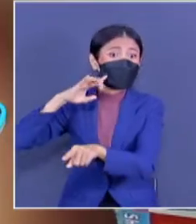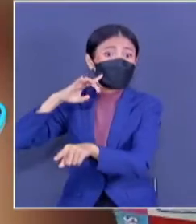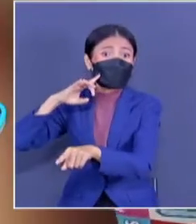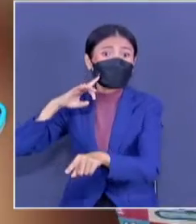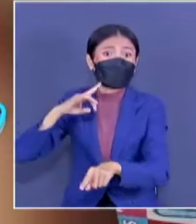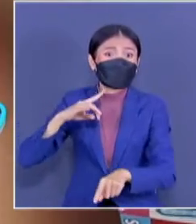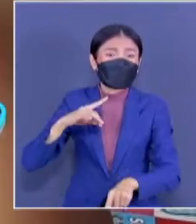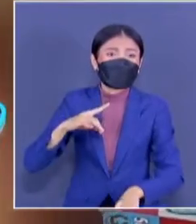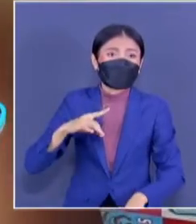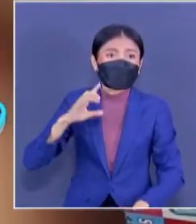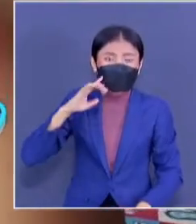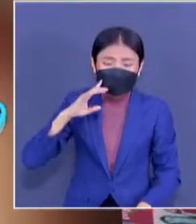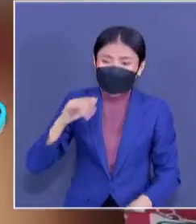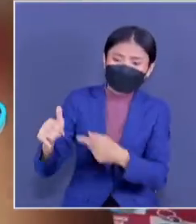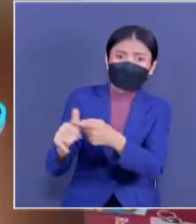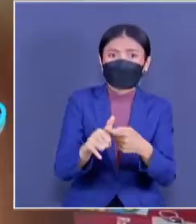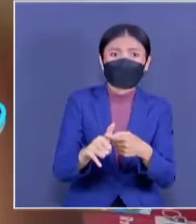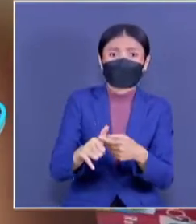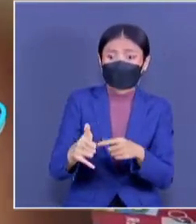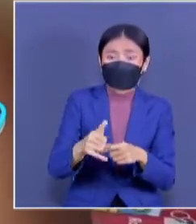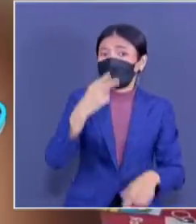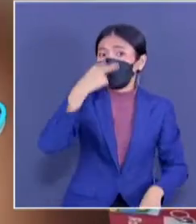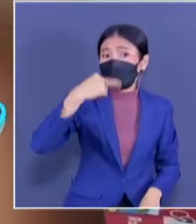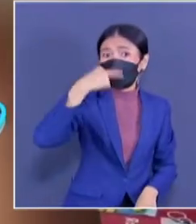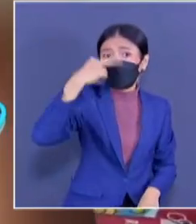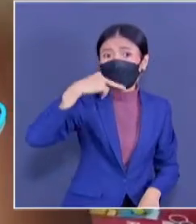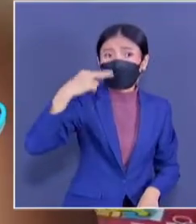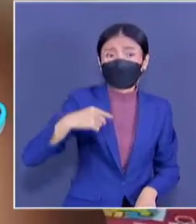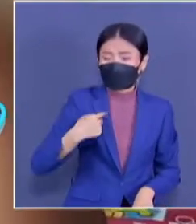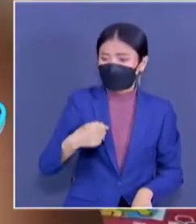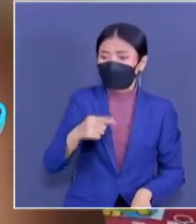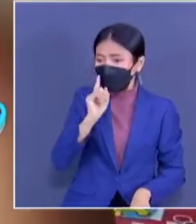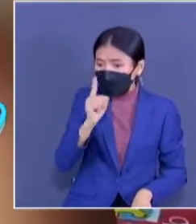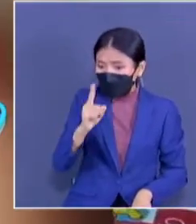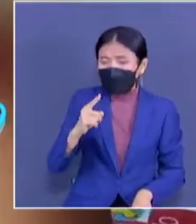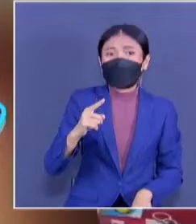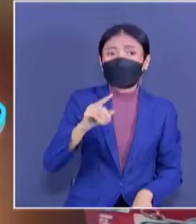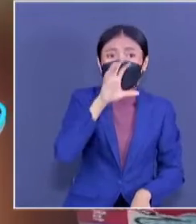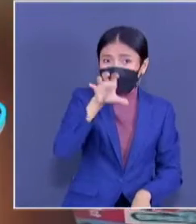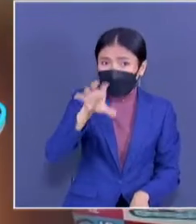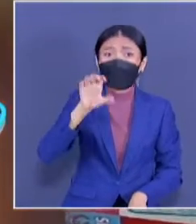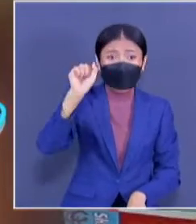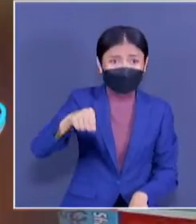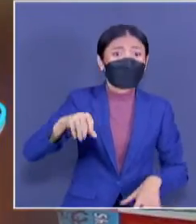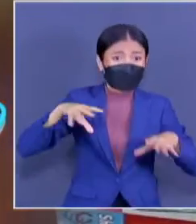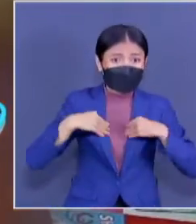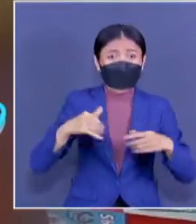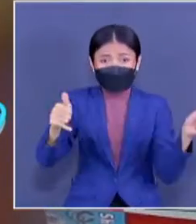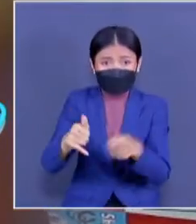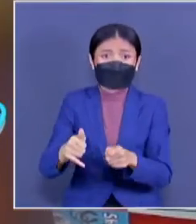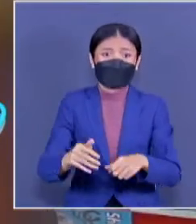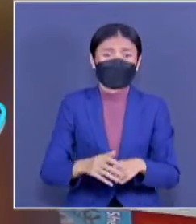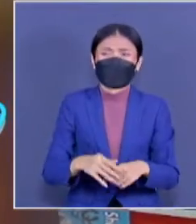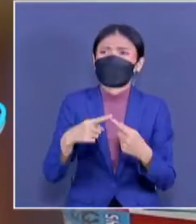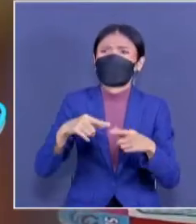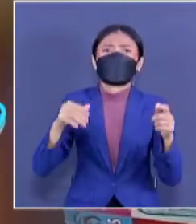แล้วถามว่าใช้เสียงขู่ไหมหนูใช้เสียงขู่มันที่หนึ่งหนูกล้าพูดเลยหนูได้แค่ขู่ลูกให้ลูกกลัวแต่ลูกไม่เคยกลัวหรอก แล้วเรื่องตี ตีส่วนมากผมไม่ค่อยตีหร